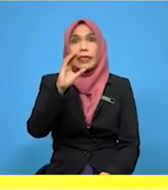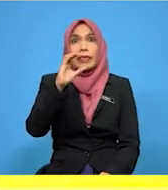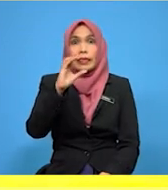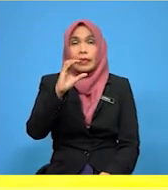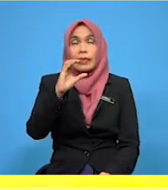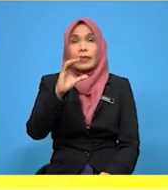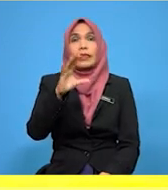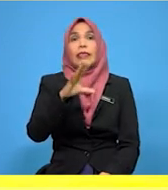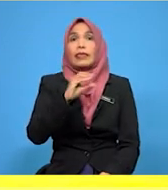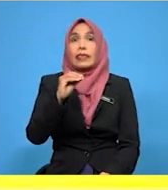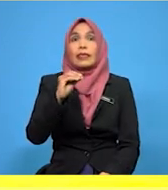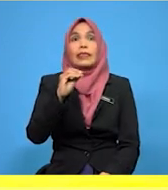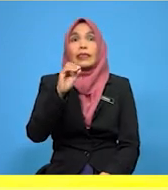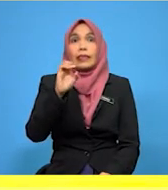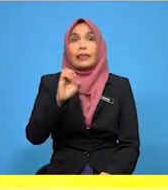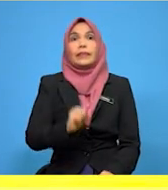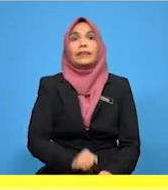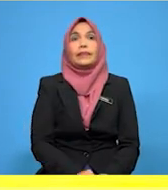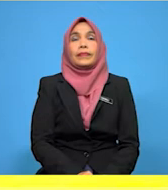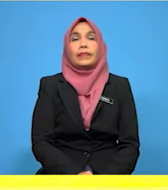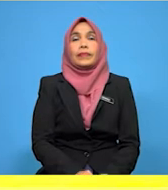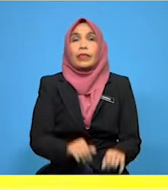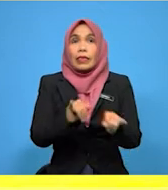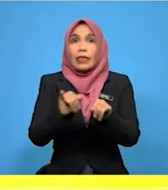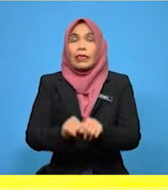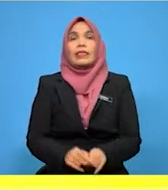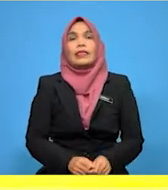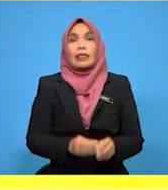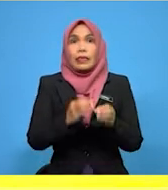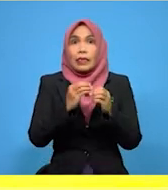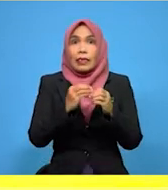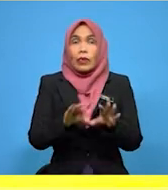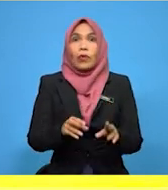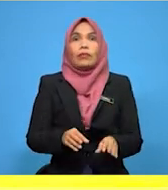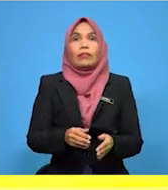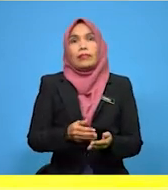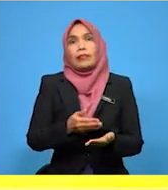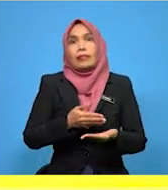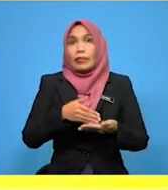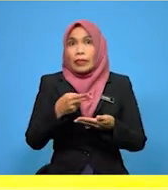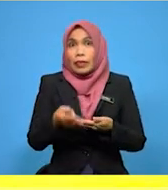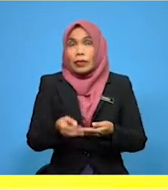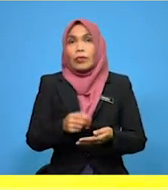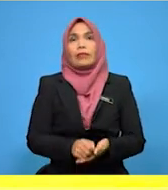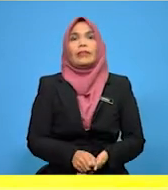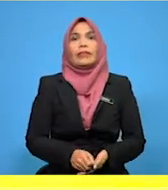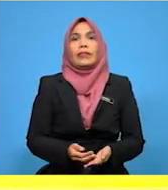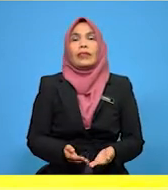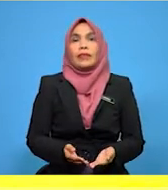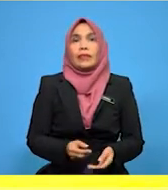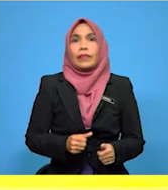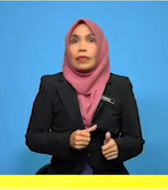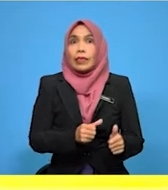D dan E. Jika telur tersebut jatuh mengikut berat penimbang, ia akan terus bergolek